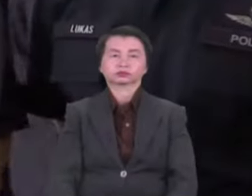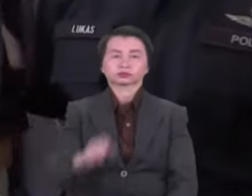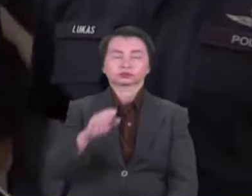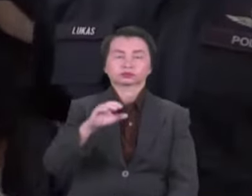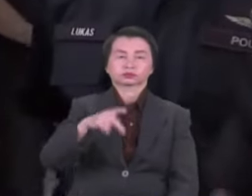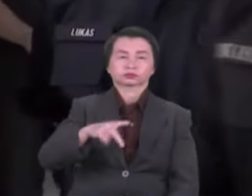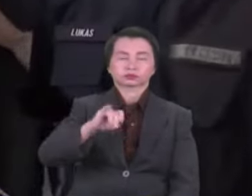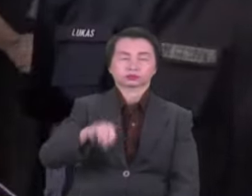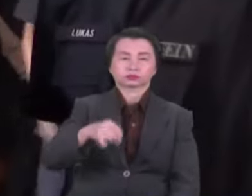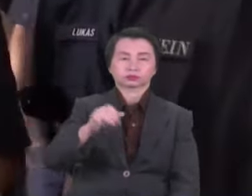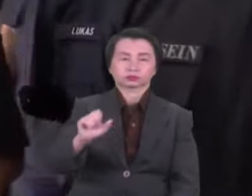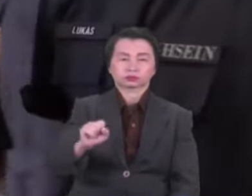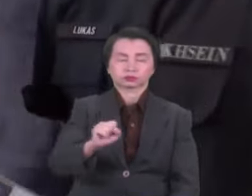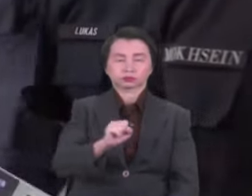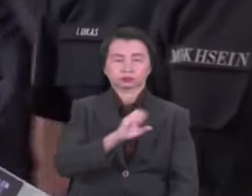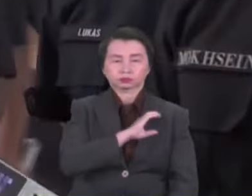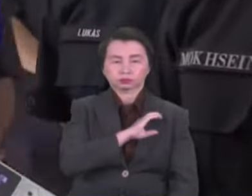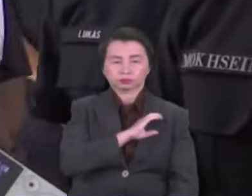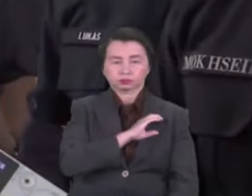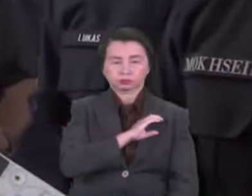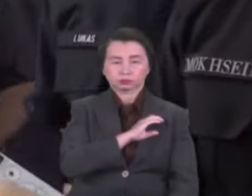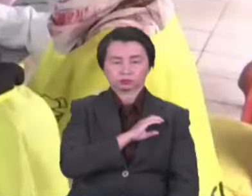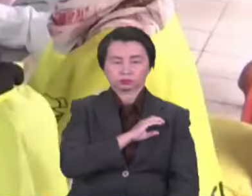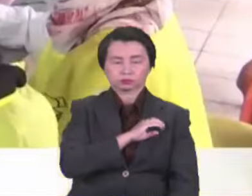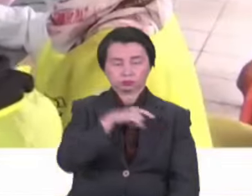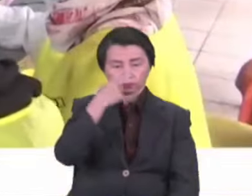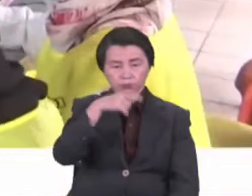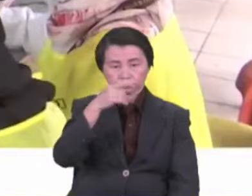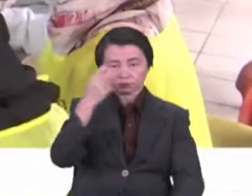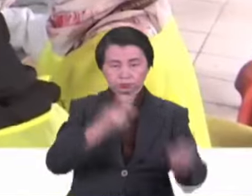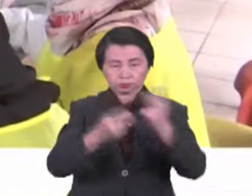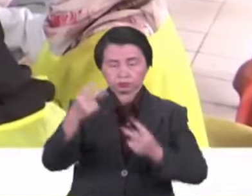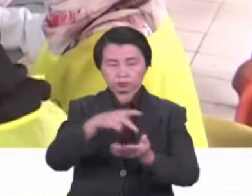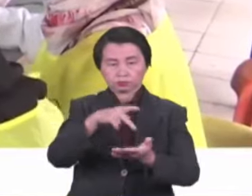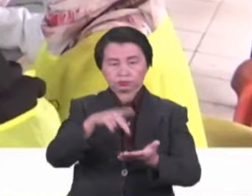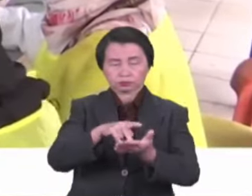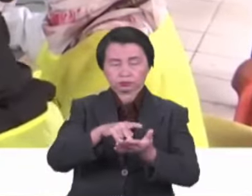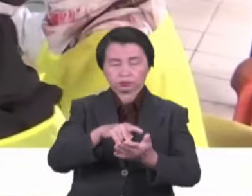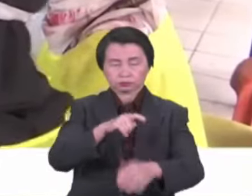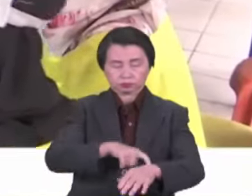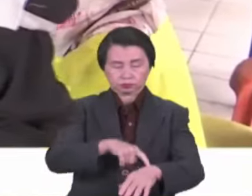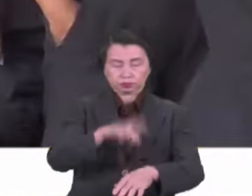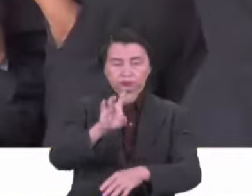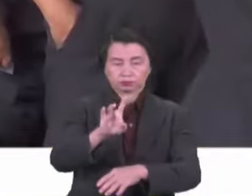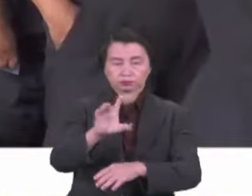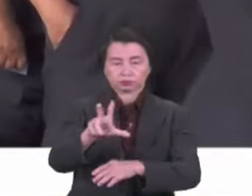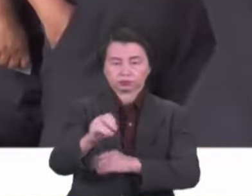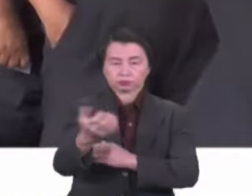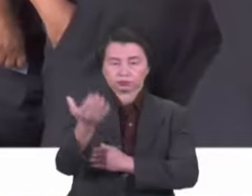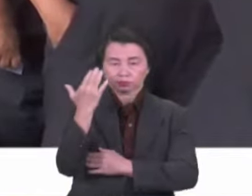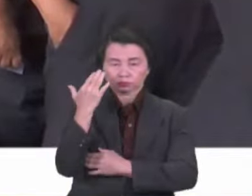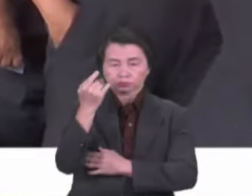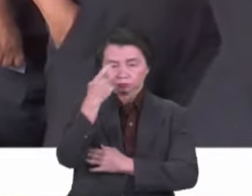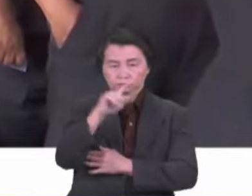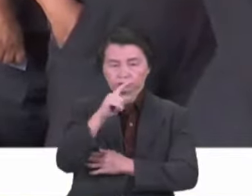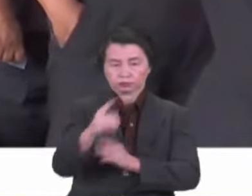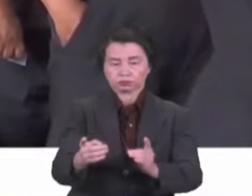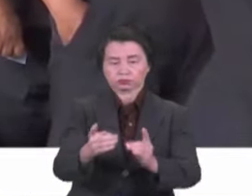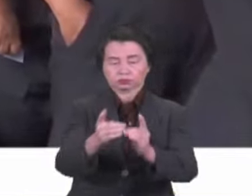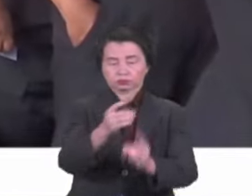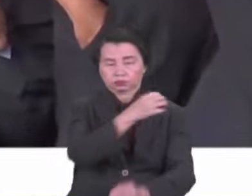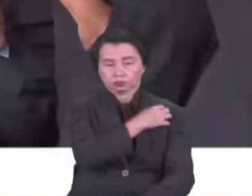Pesuruhjaya Polis Sarawak Datuk Muhammad Azman Ahmad Sapri melawat pusat undi awal kira-kira pukul 8.30 pagi untuk bertemu